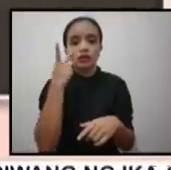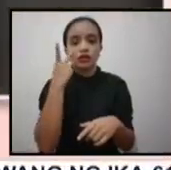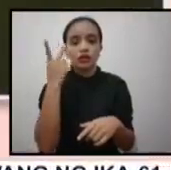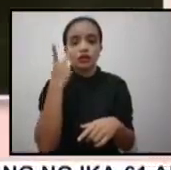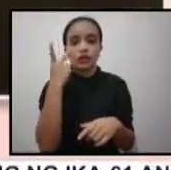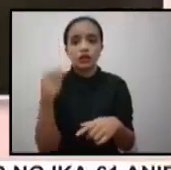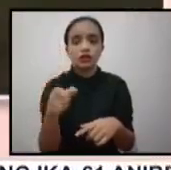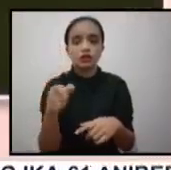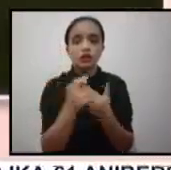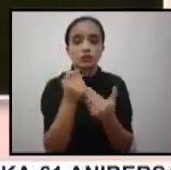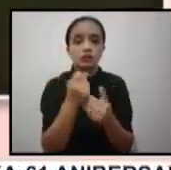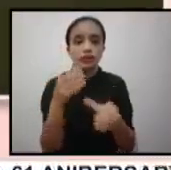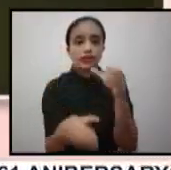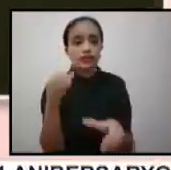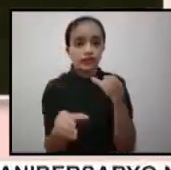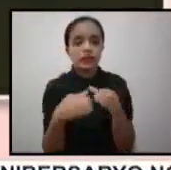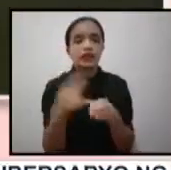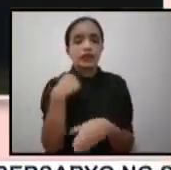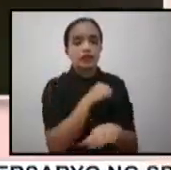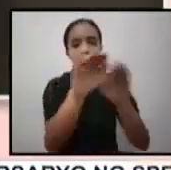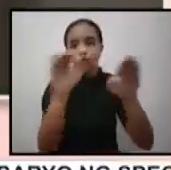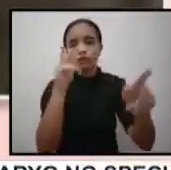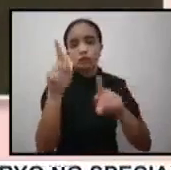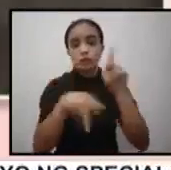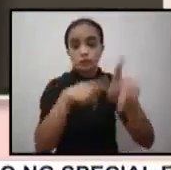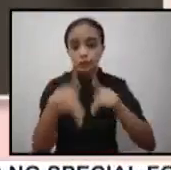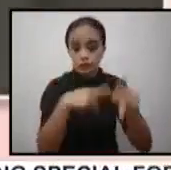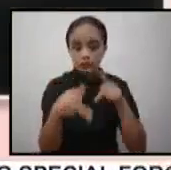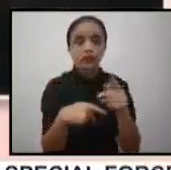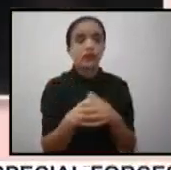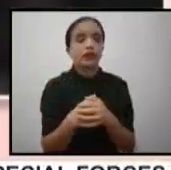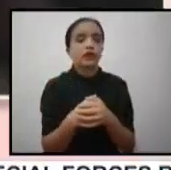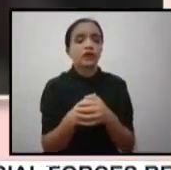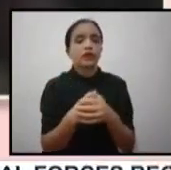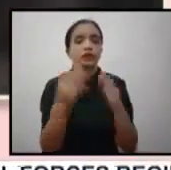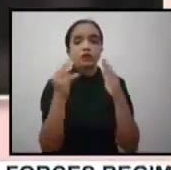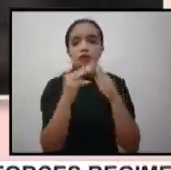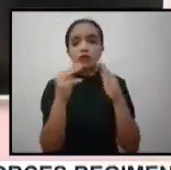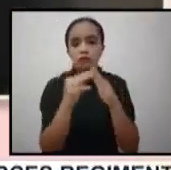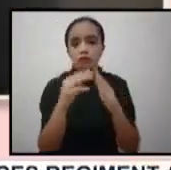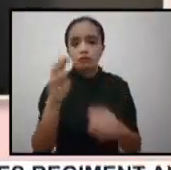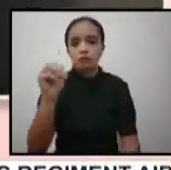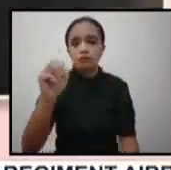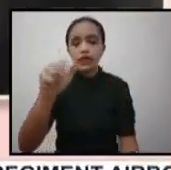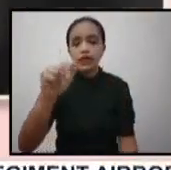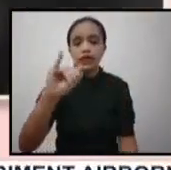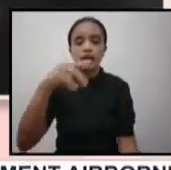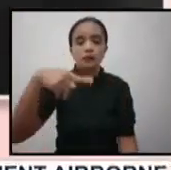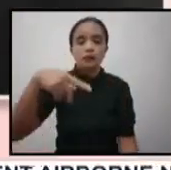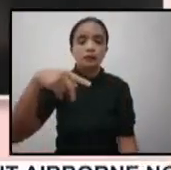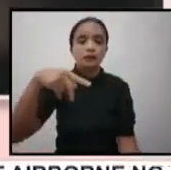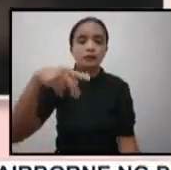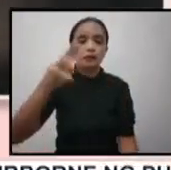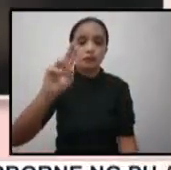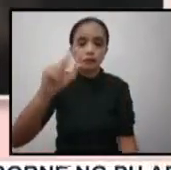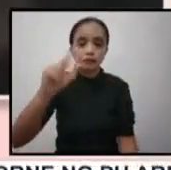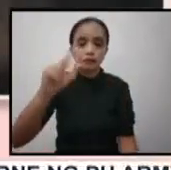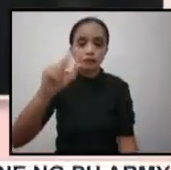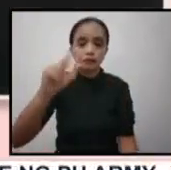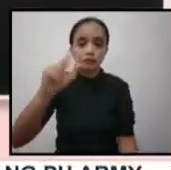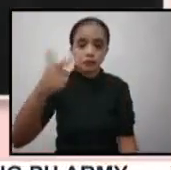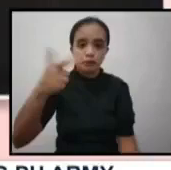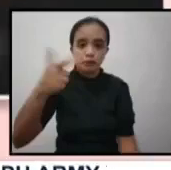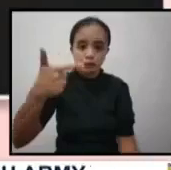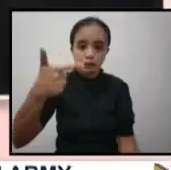sa municipality of Maimbong Sulu, na maging mahinahon. We know na may mga tayo natakot na